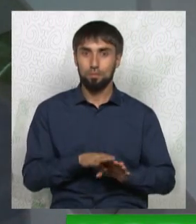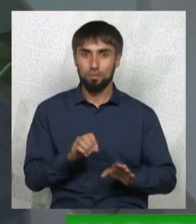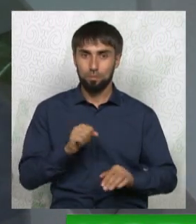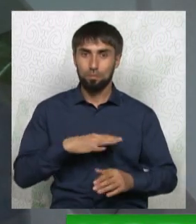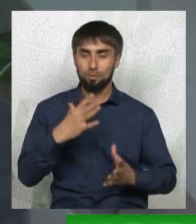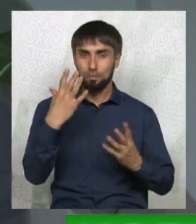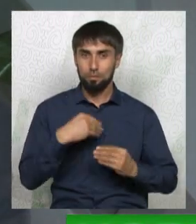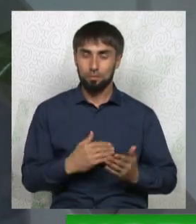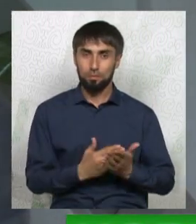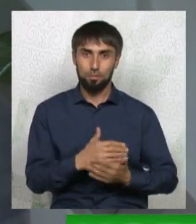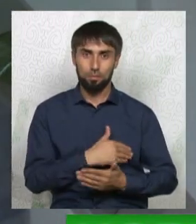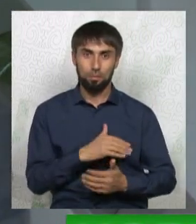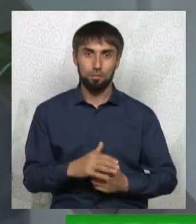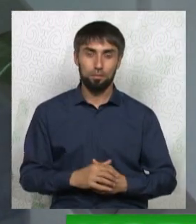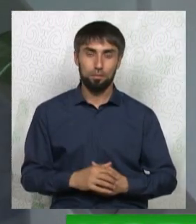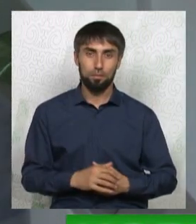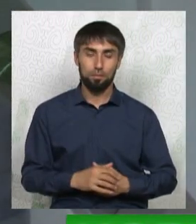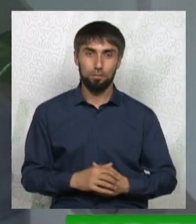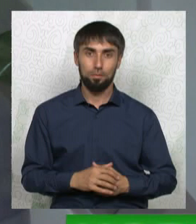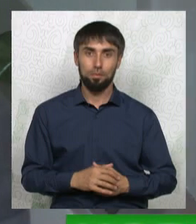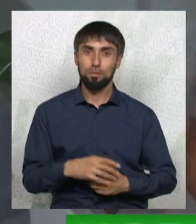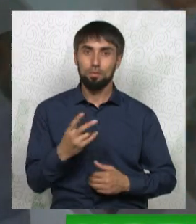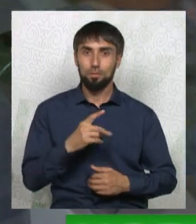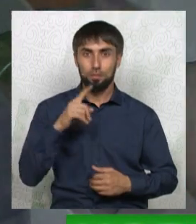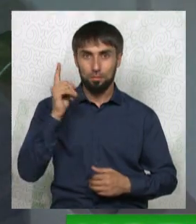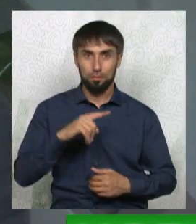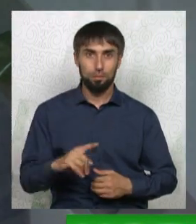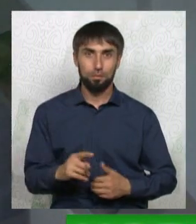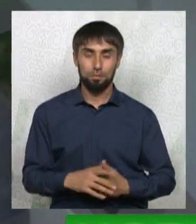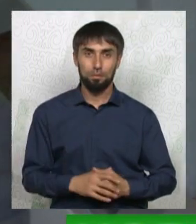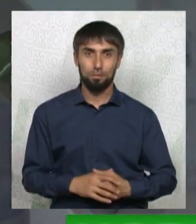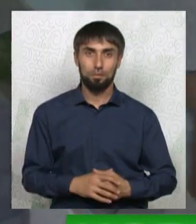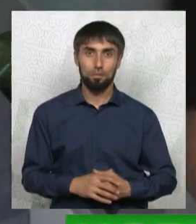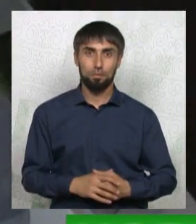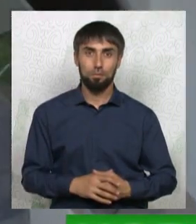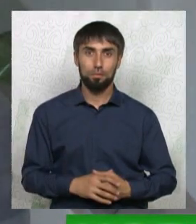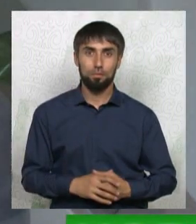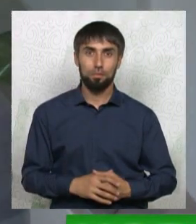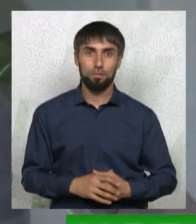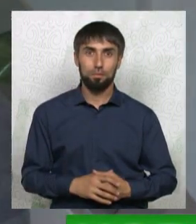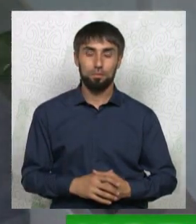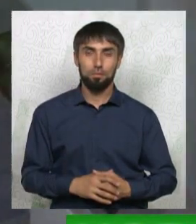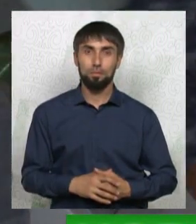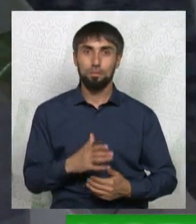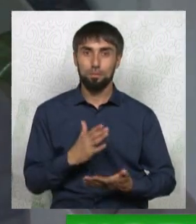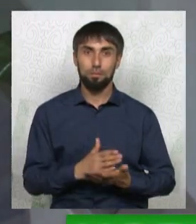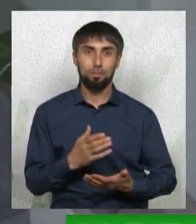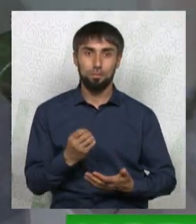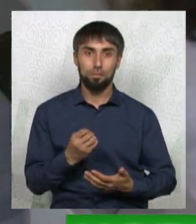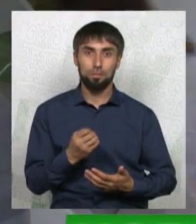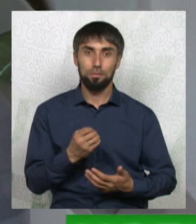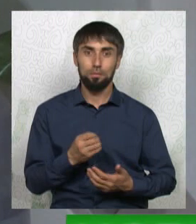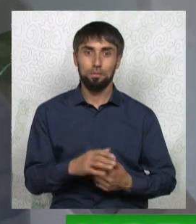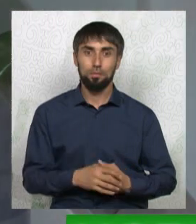повыситься общая температура. Надо учитывать, что Есть еще